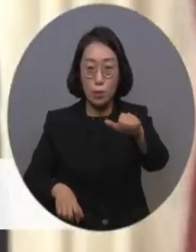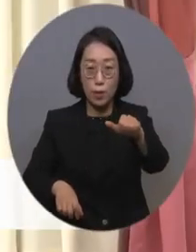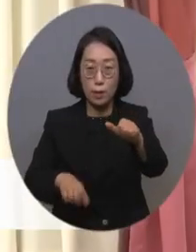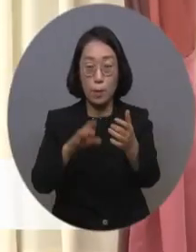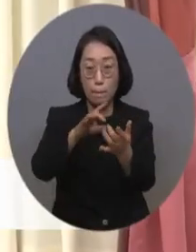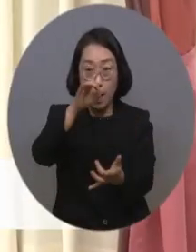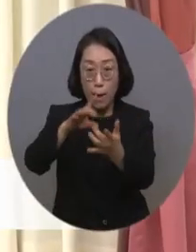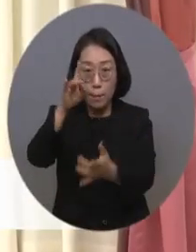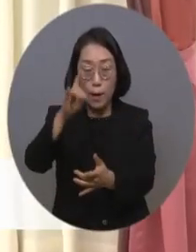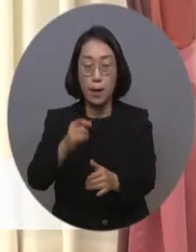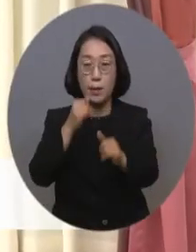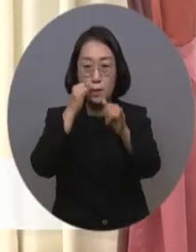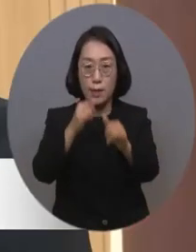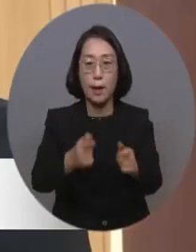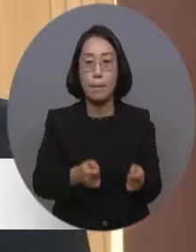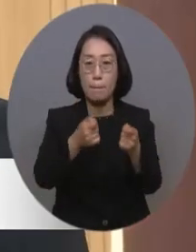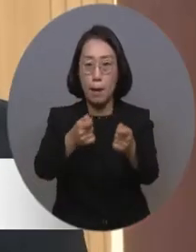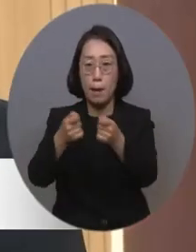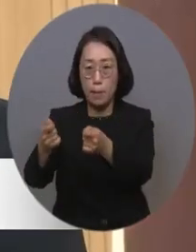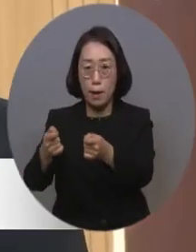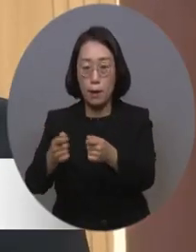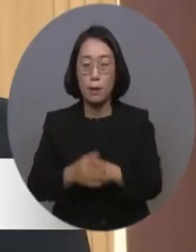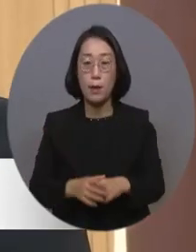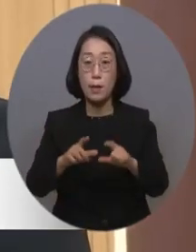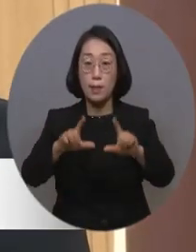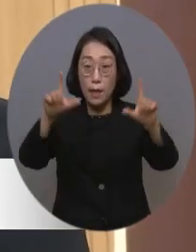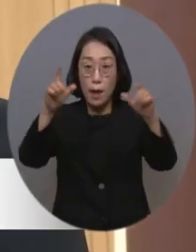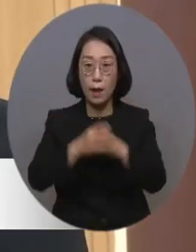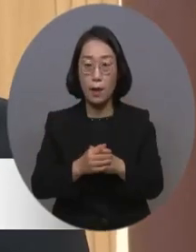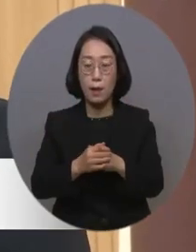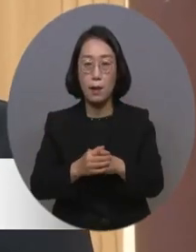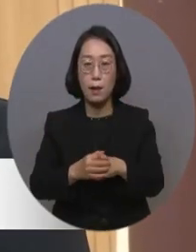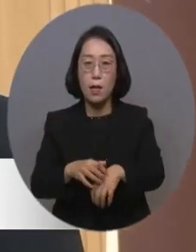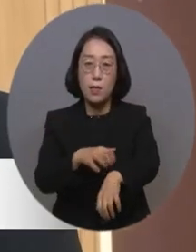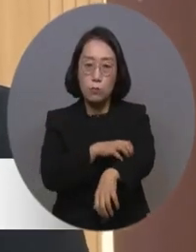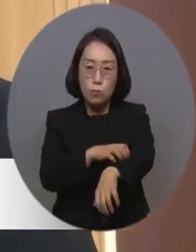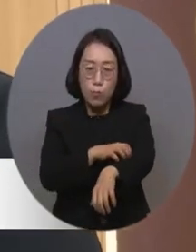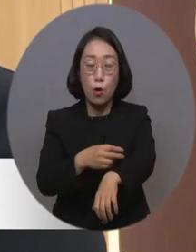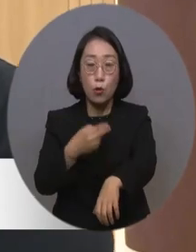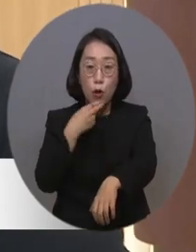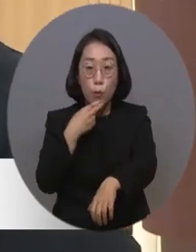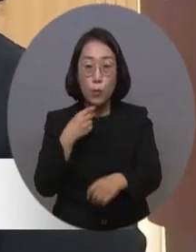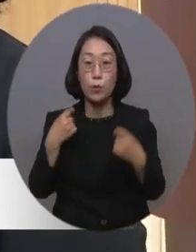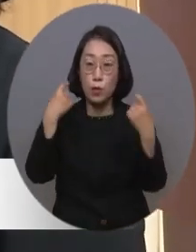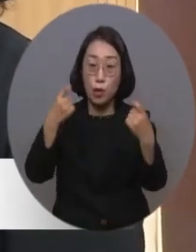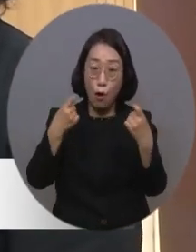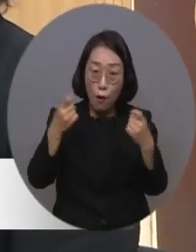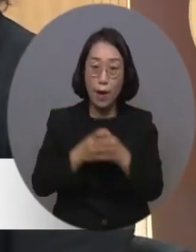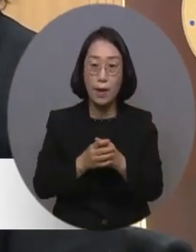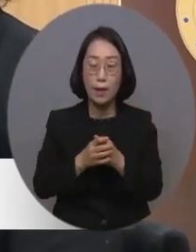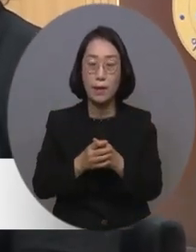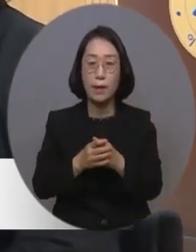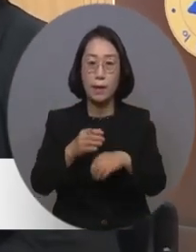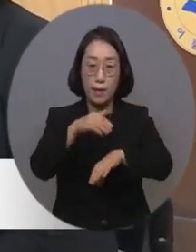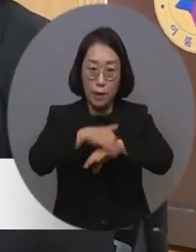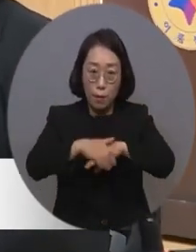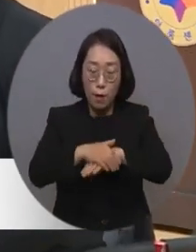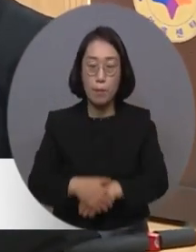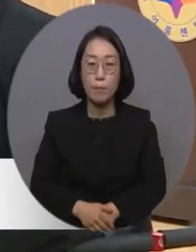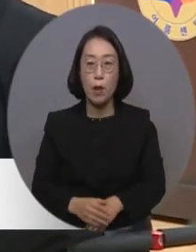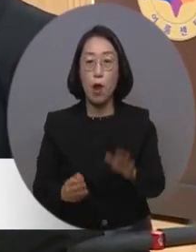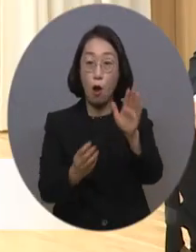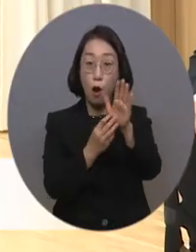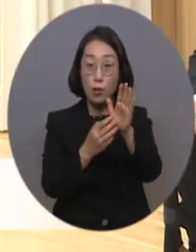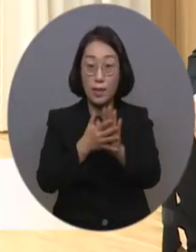수상자를 선정했습니다. 이날 수상자는 무장애 관광코스 개발 등에 기여한 안순자 전 거제시